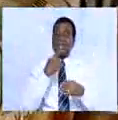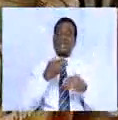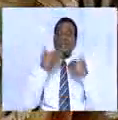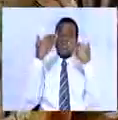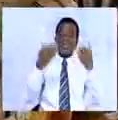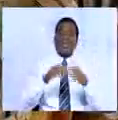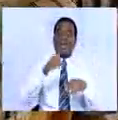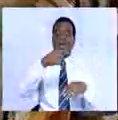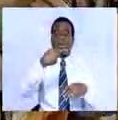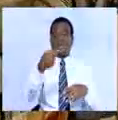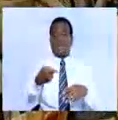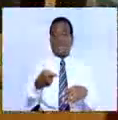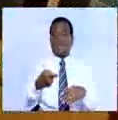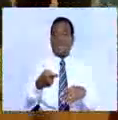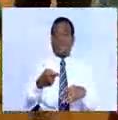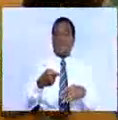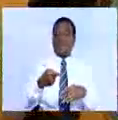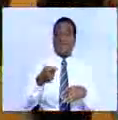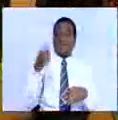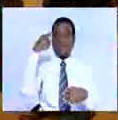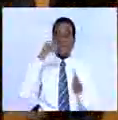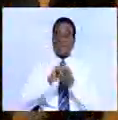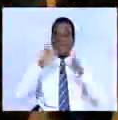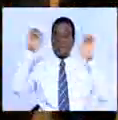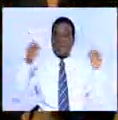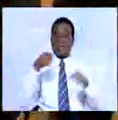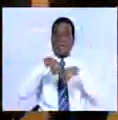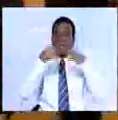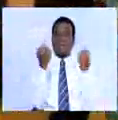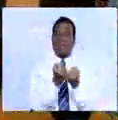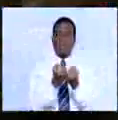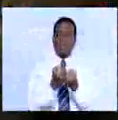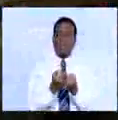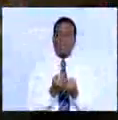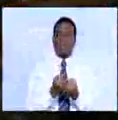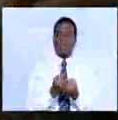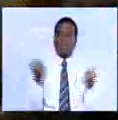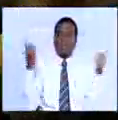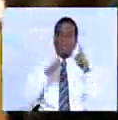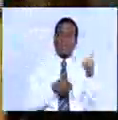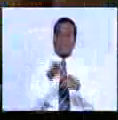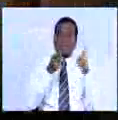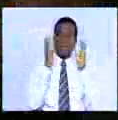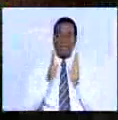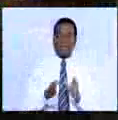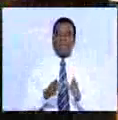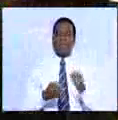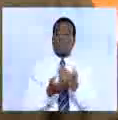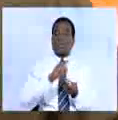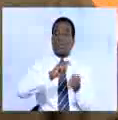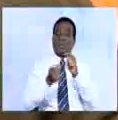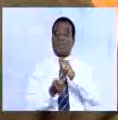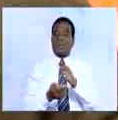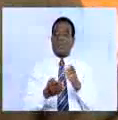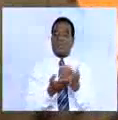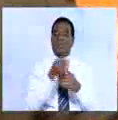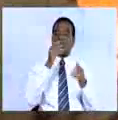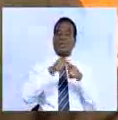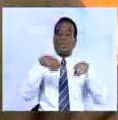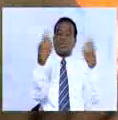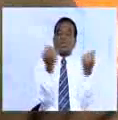l'ONG Habitat for Humanity pour cette œuvre sociale. Quant au directeur par intérim de Habitat